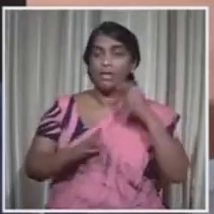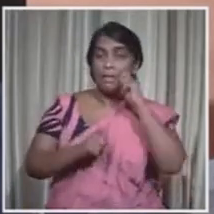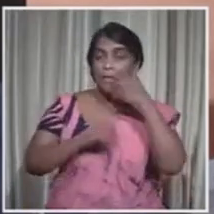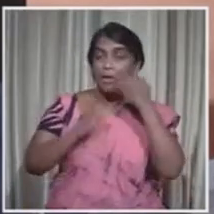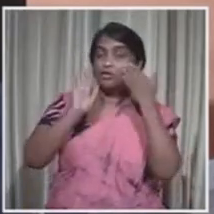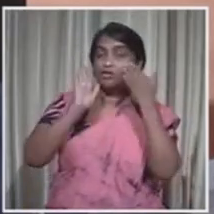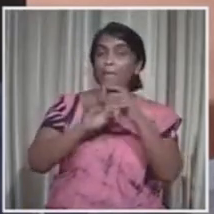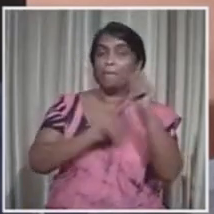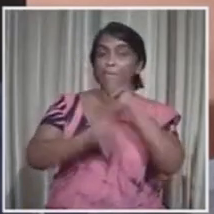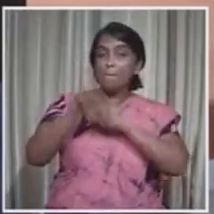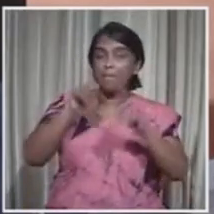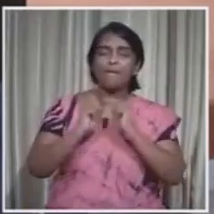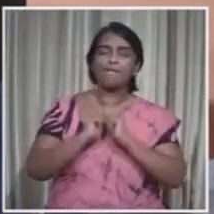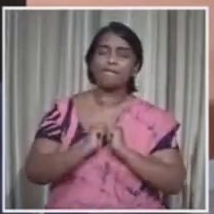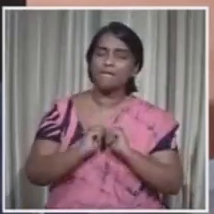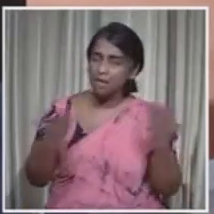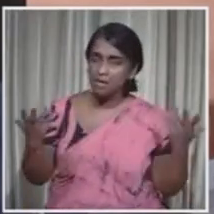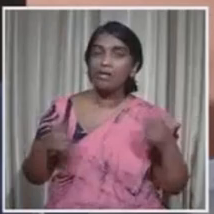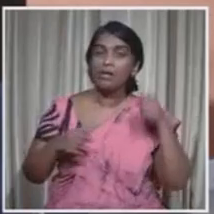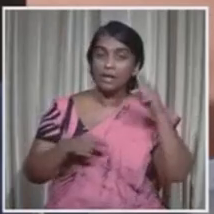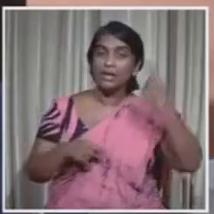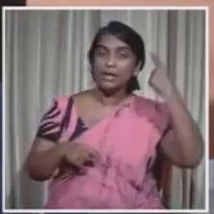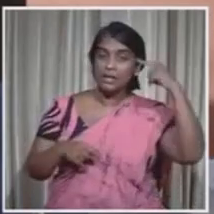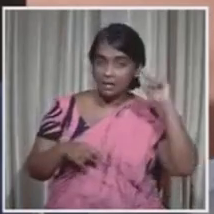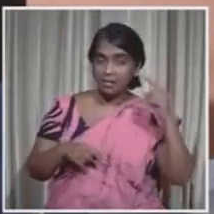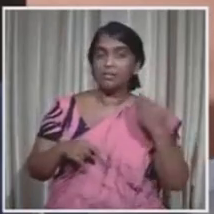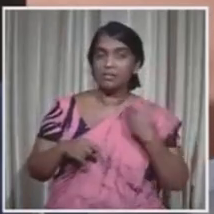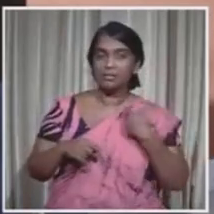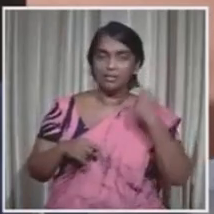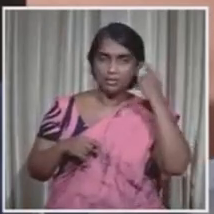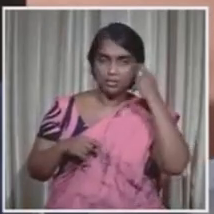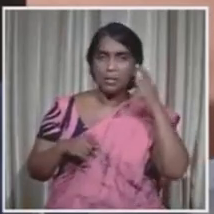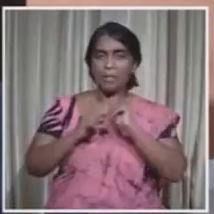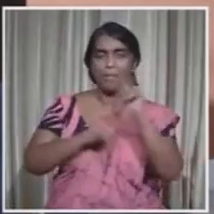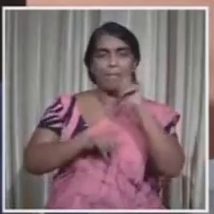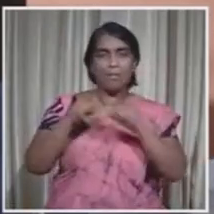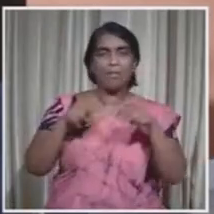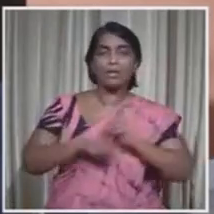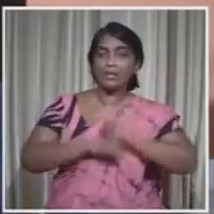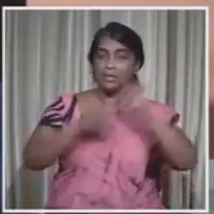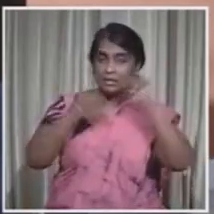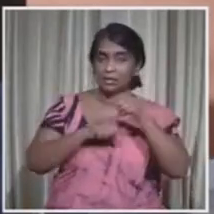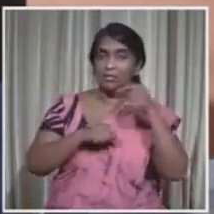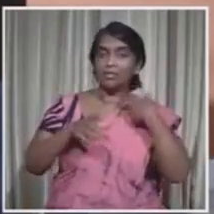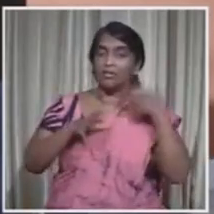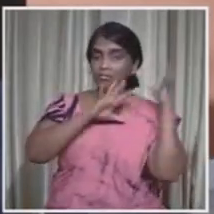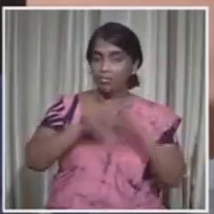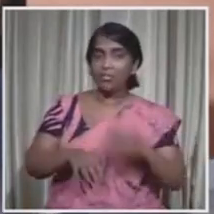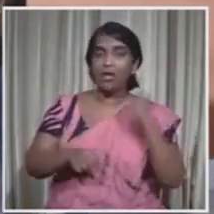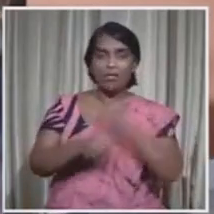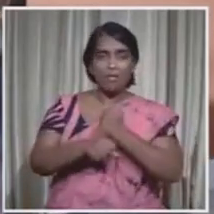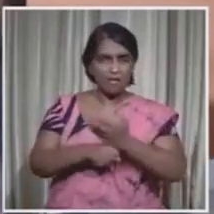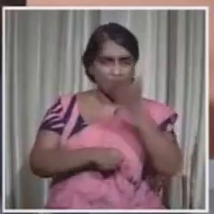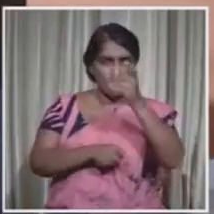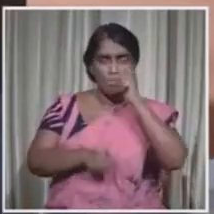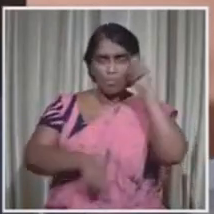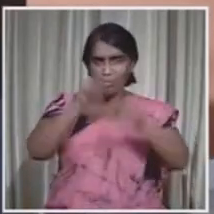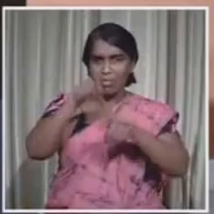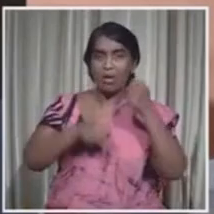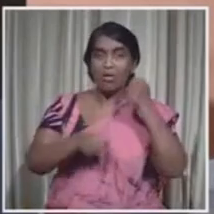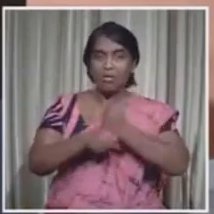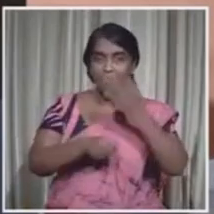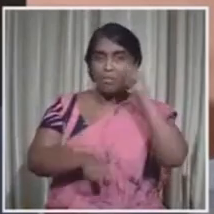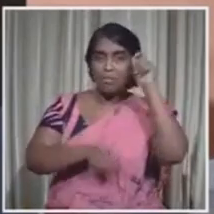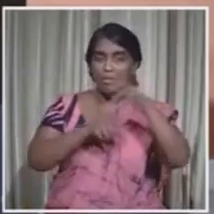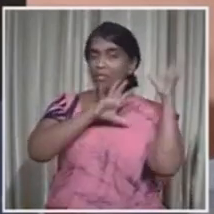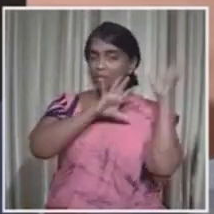මේ පාර්ලිමේන්තුවත් වැඩක් නැහැ. ඒකනේ ඊයේ මං දන්නේ දෙට ඊයේ මේ පාර්ලිමේන්තුව ගාව උද්ඝෝෂණ කරන්න ගෙනාපු මිනිස්සු ආණ්ඩු පක්ෂ මිනිස්සු. ආණ්ඩු පක්ෂ මිනිස්සු